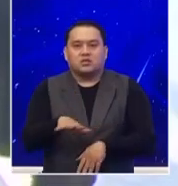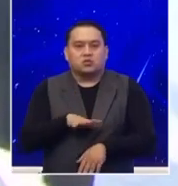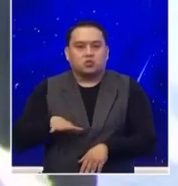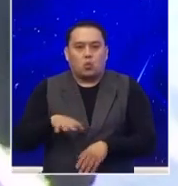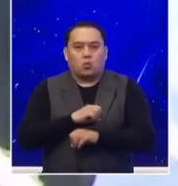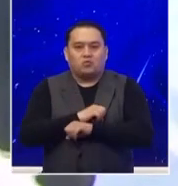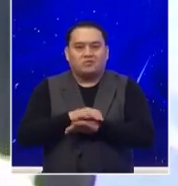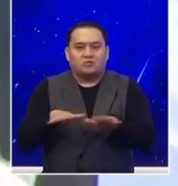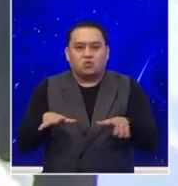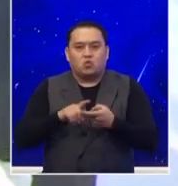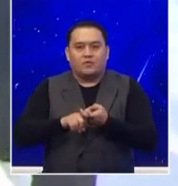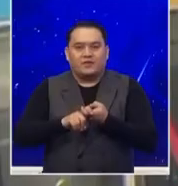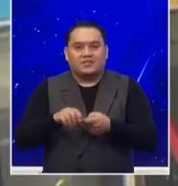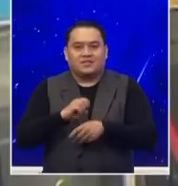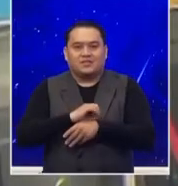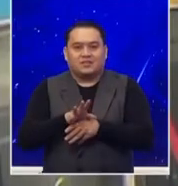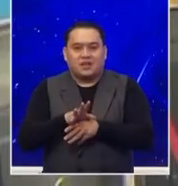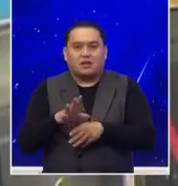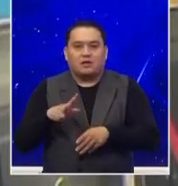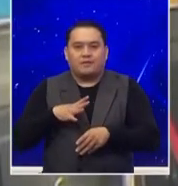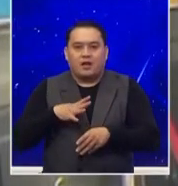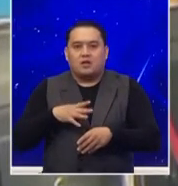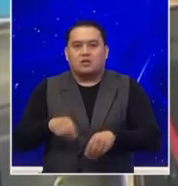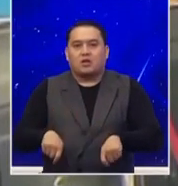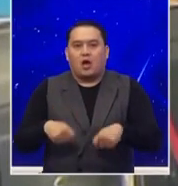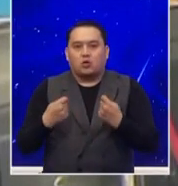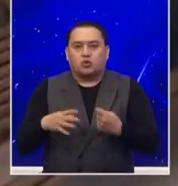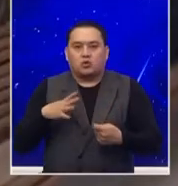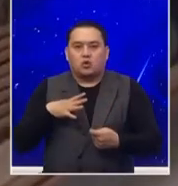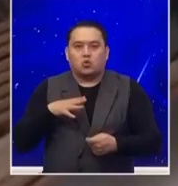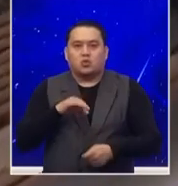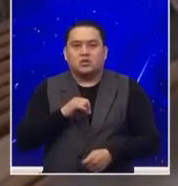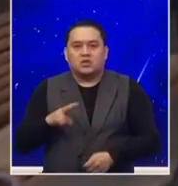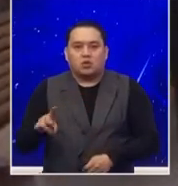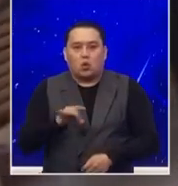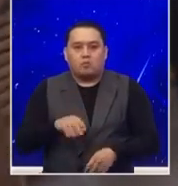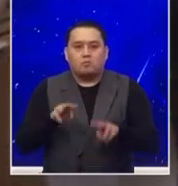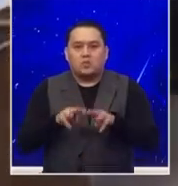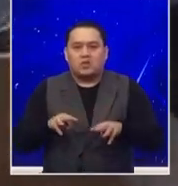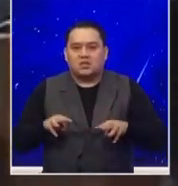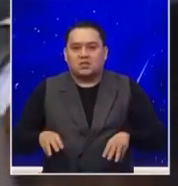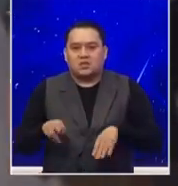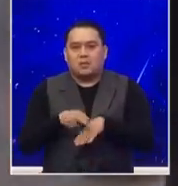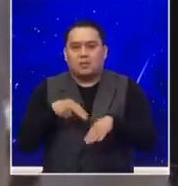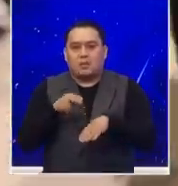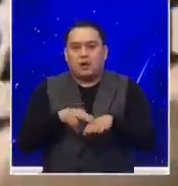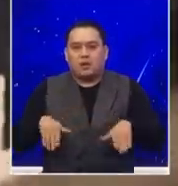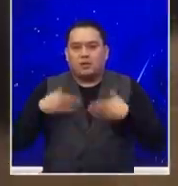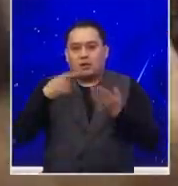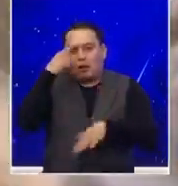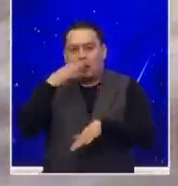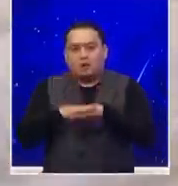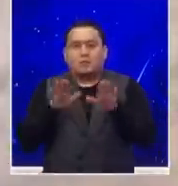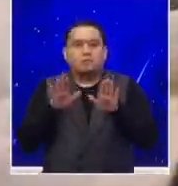по распространению вируса. Антилидером в списке нарушителей оказалась Туркестанская область. Министр внутренних дел порекомендовал акимам